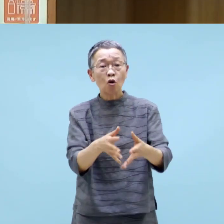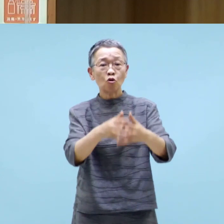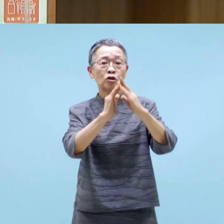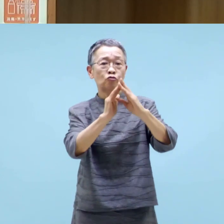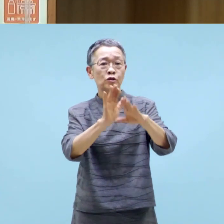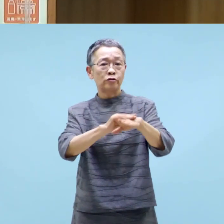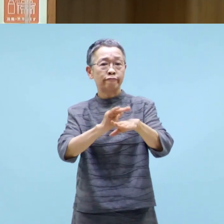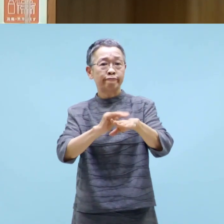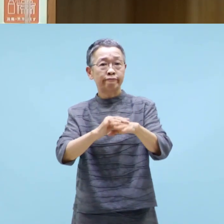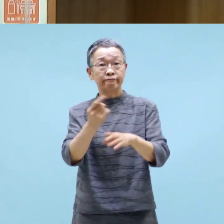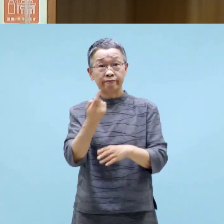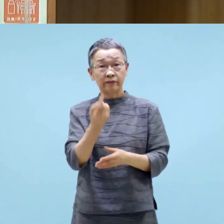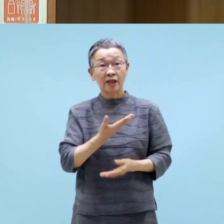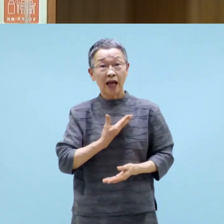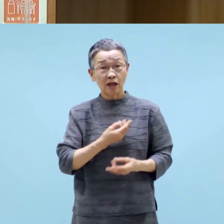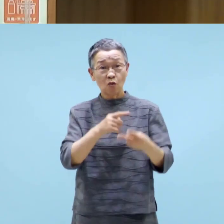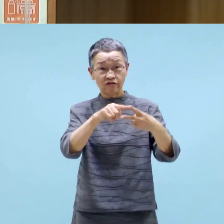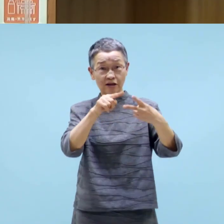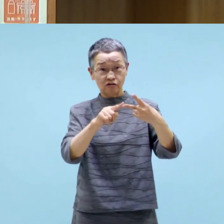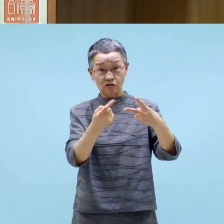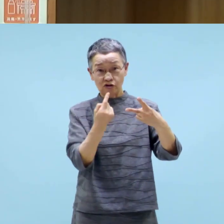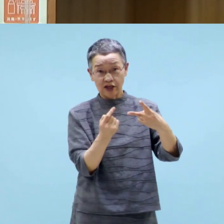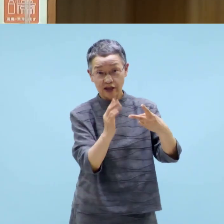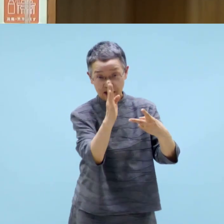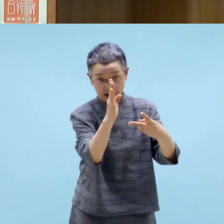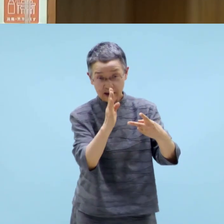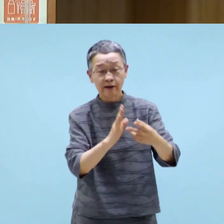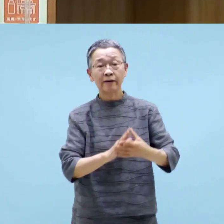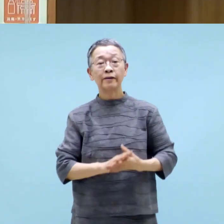か、主にこの2つ教えてください。